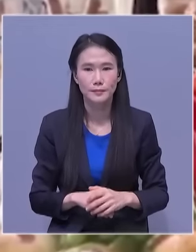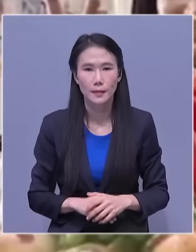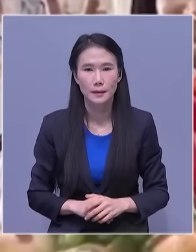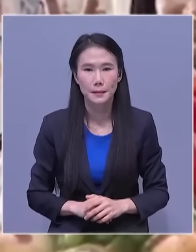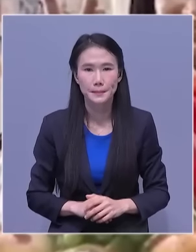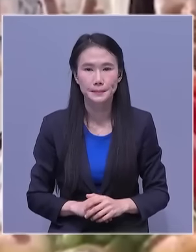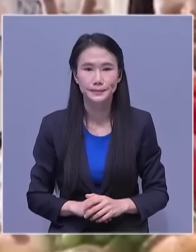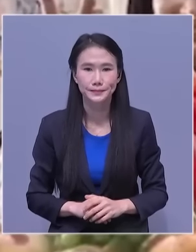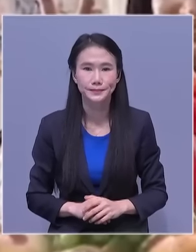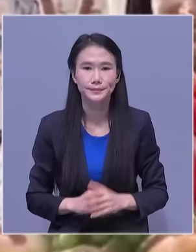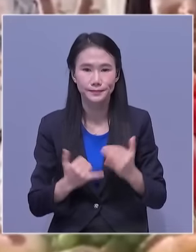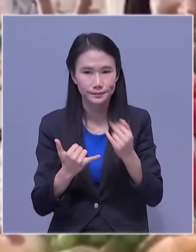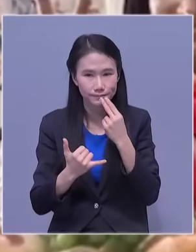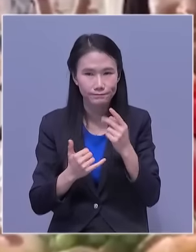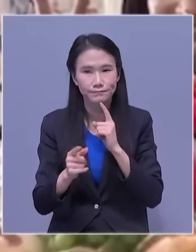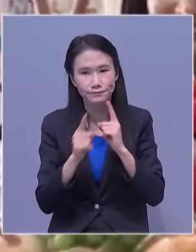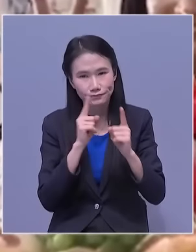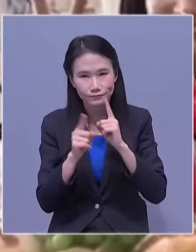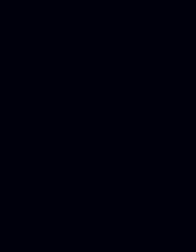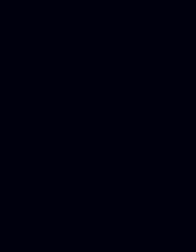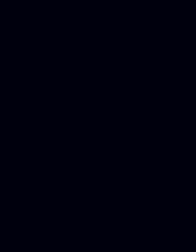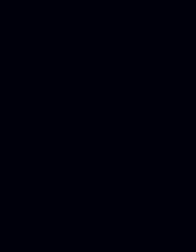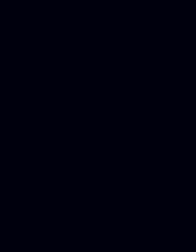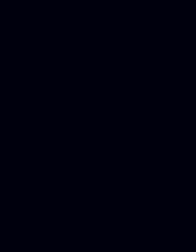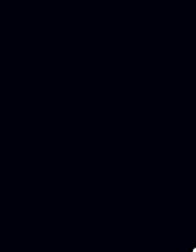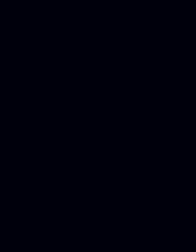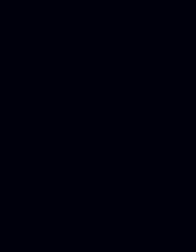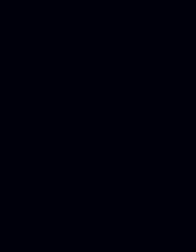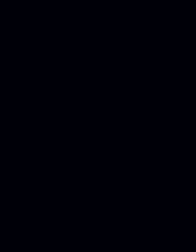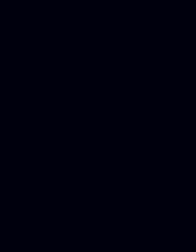อื่นๆนะคะที่ยังโต้แย้งกันอยู่นะคะ